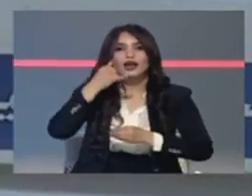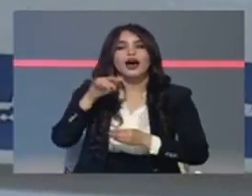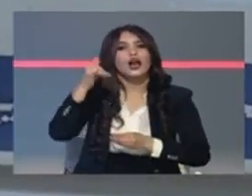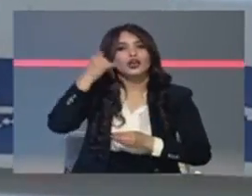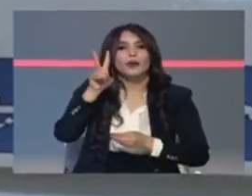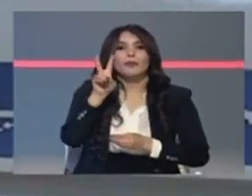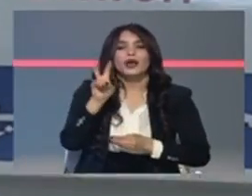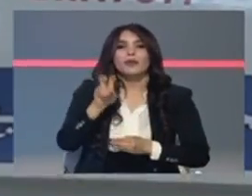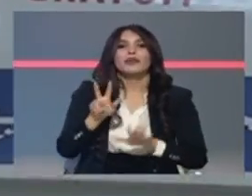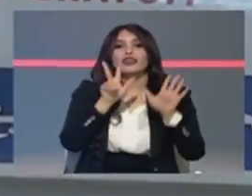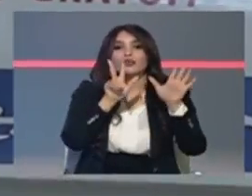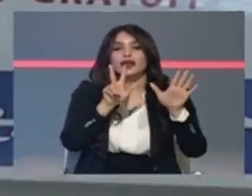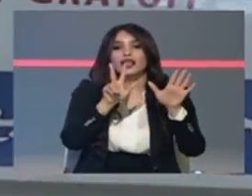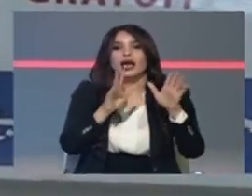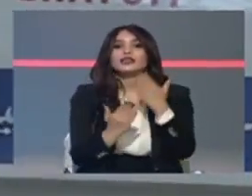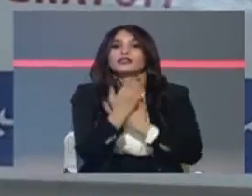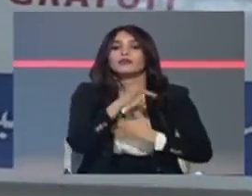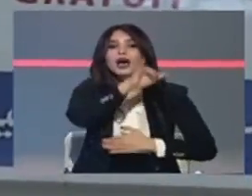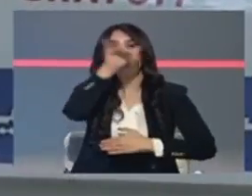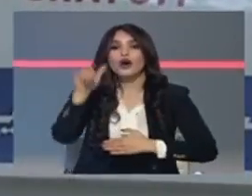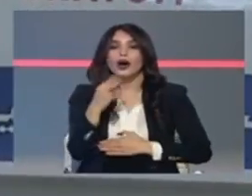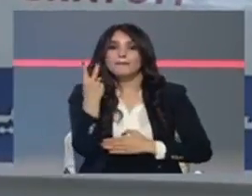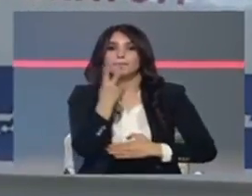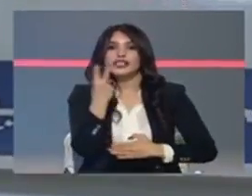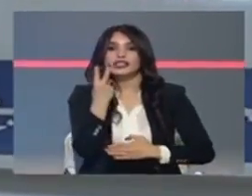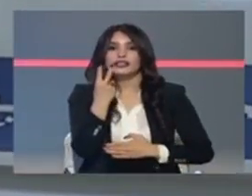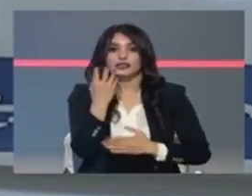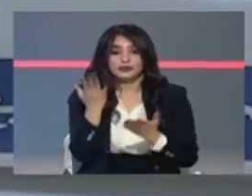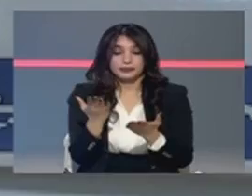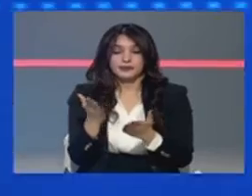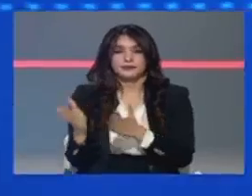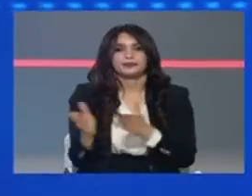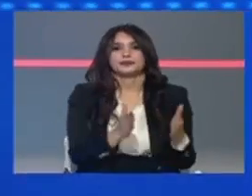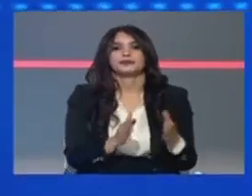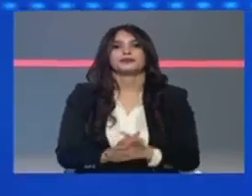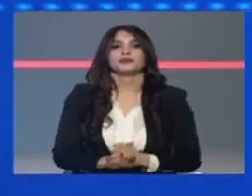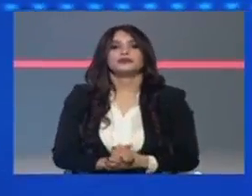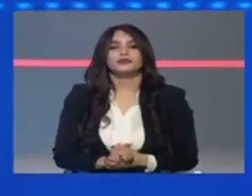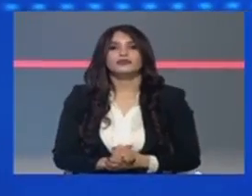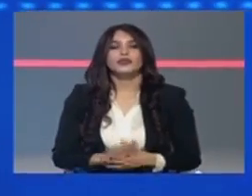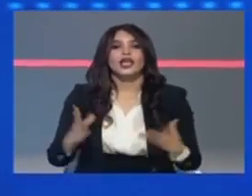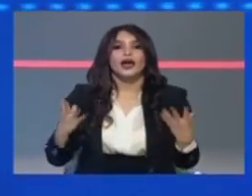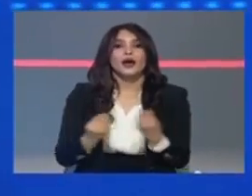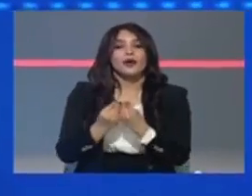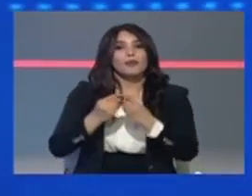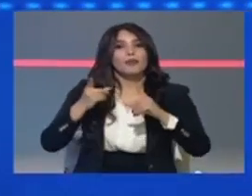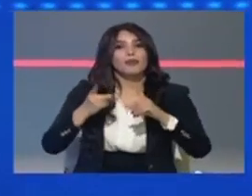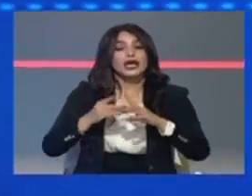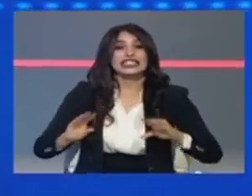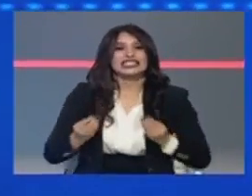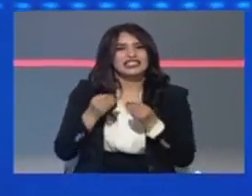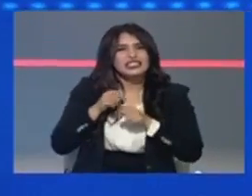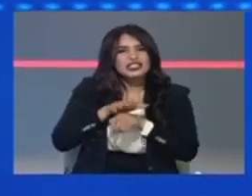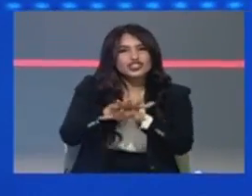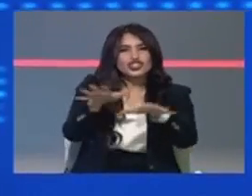من الساعة 8 صباحا إلى الساعة 2:30 بعد الزوال. مع بدء انتشار فيروس كورونا في